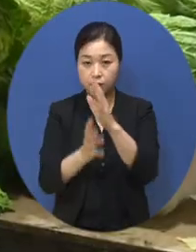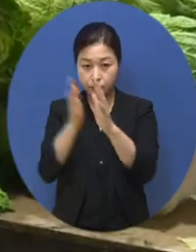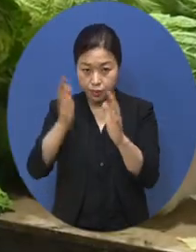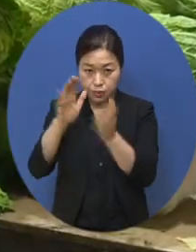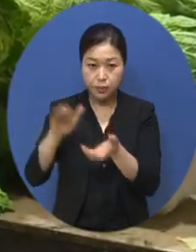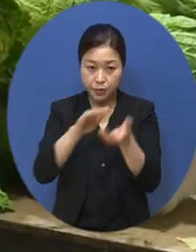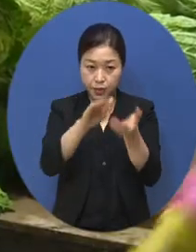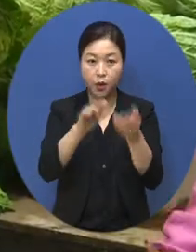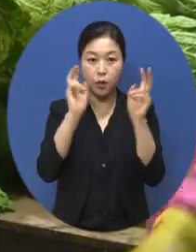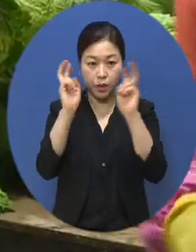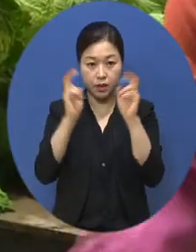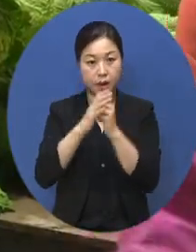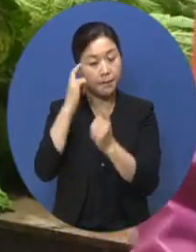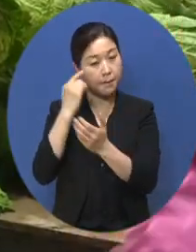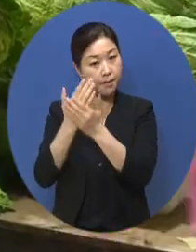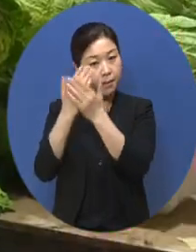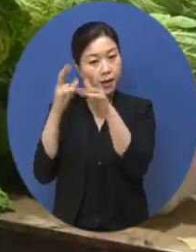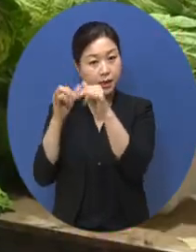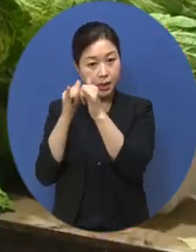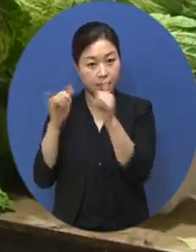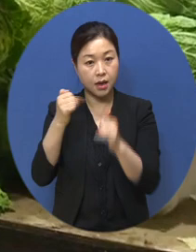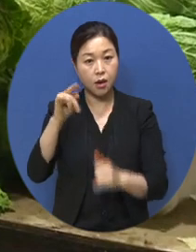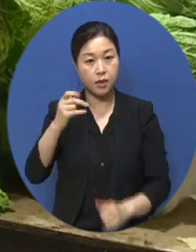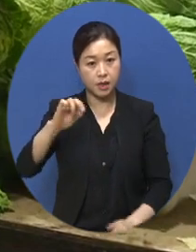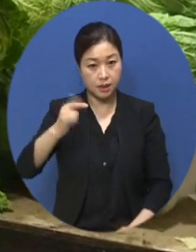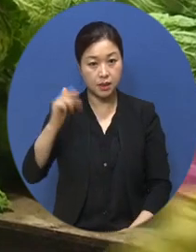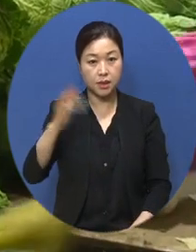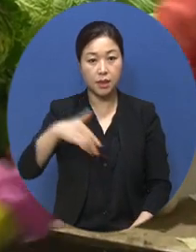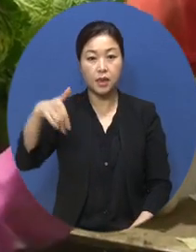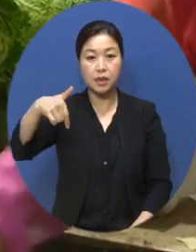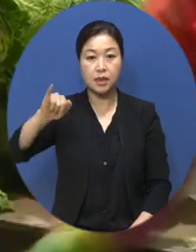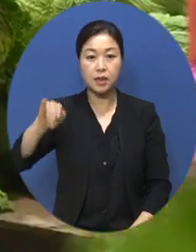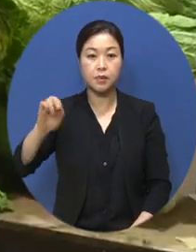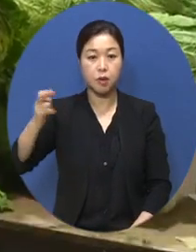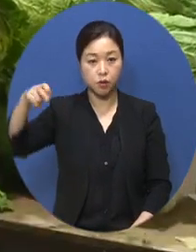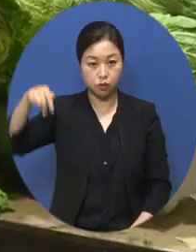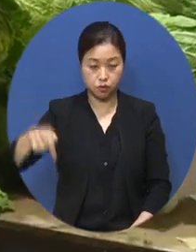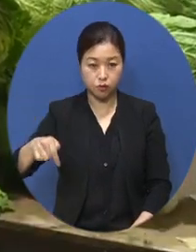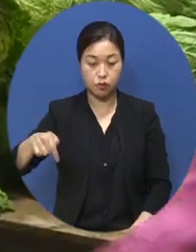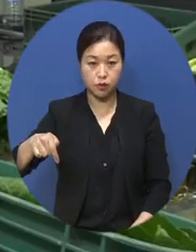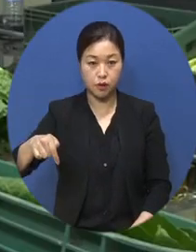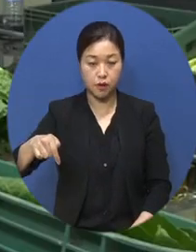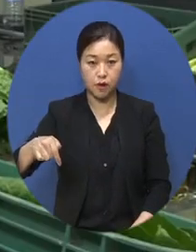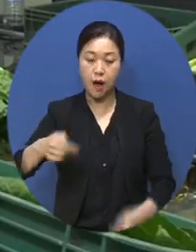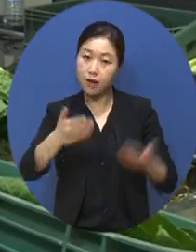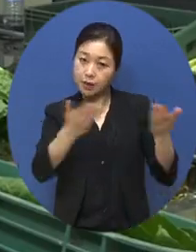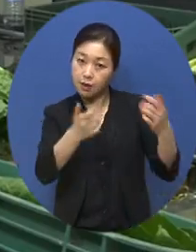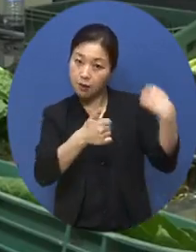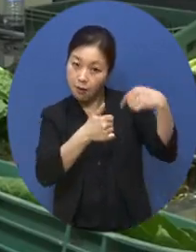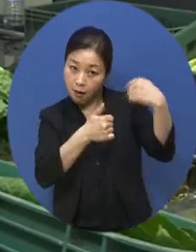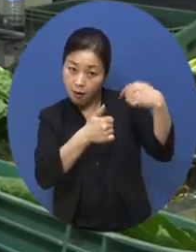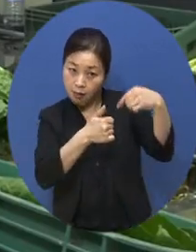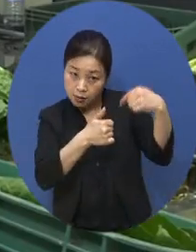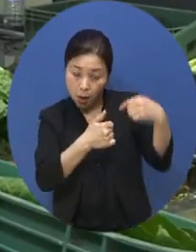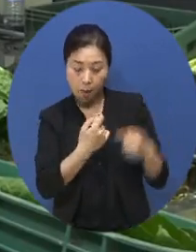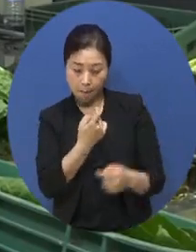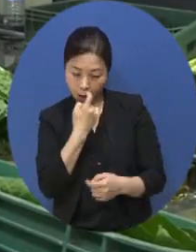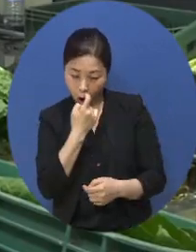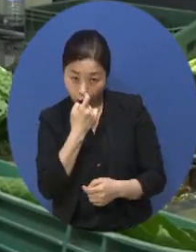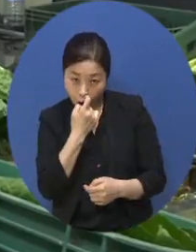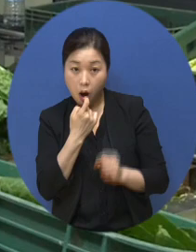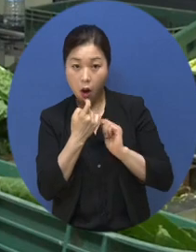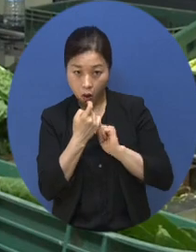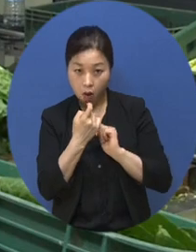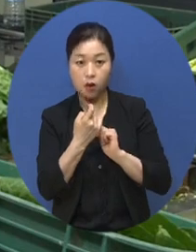유통회사입니다. 발달장애인인 엄태진 씨와 김병수 씨는 직무 지도원을 통해 교육 및 관리를 거쳐